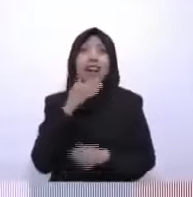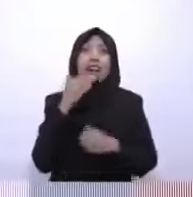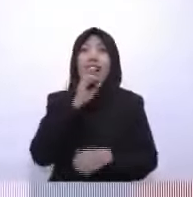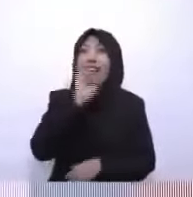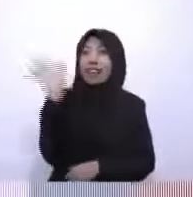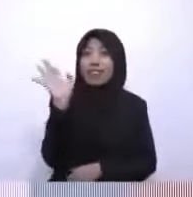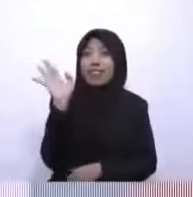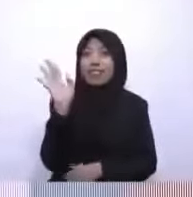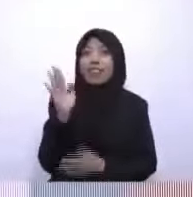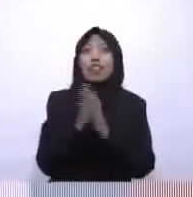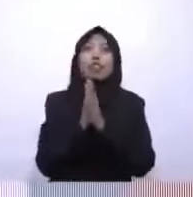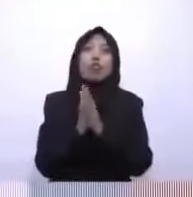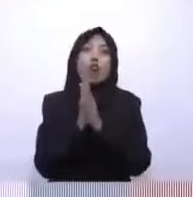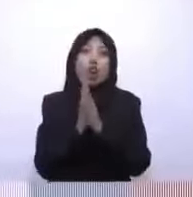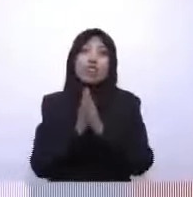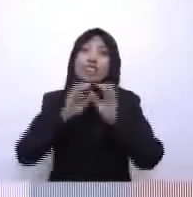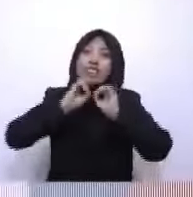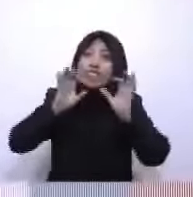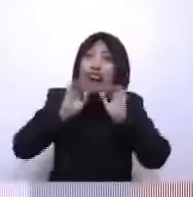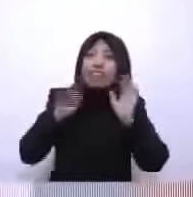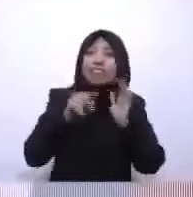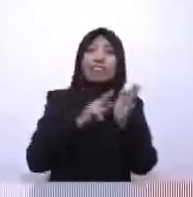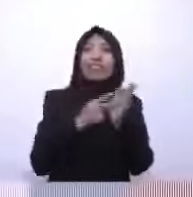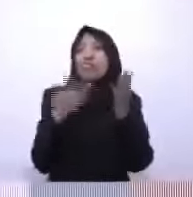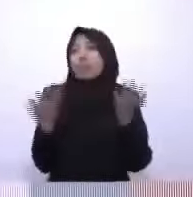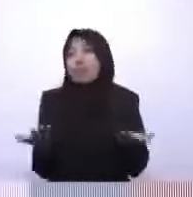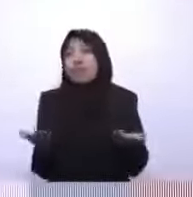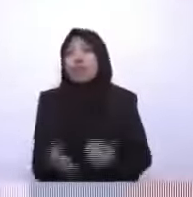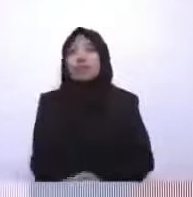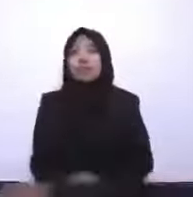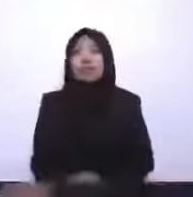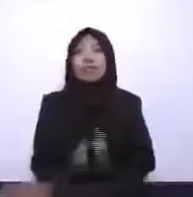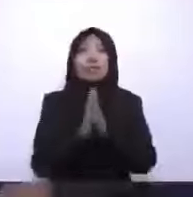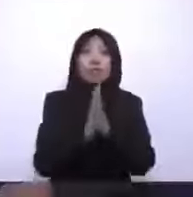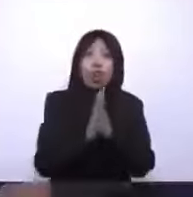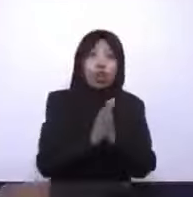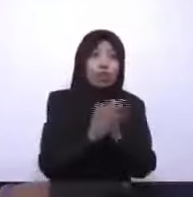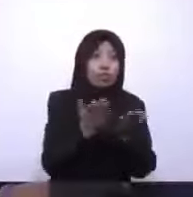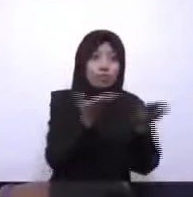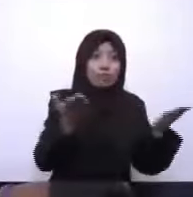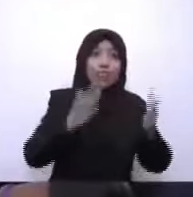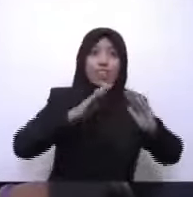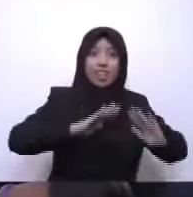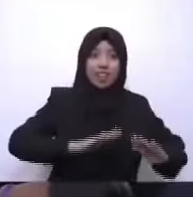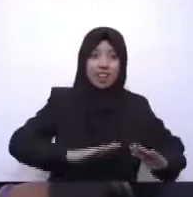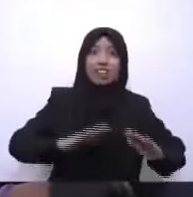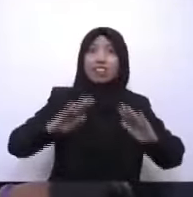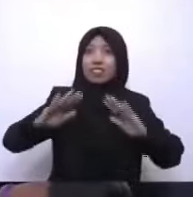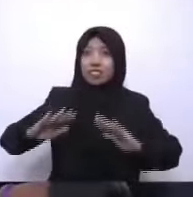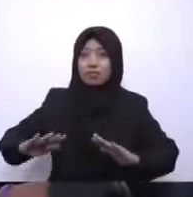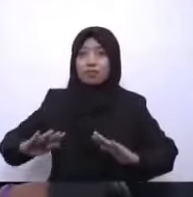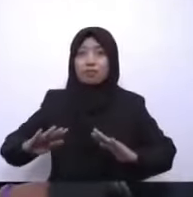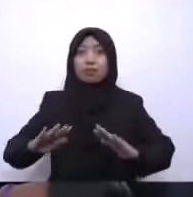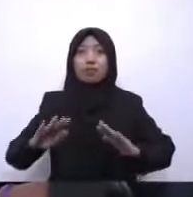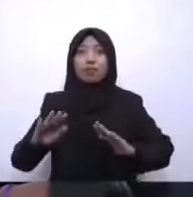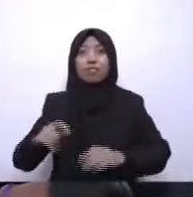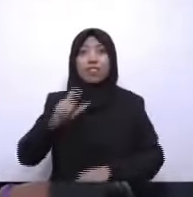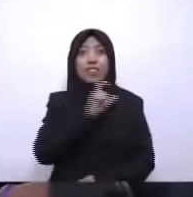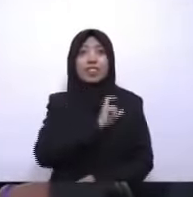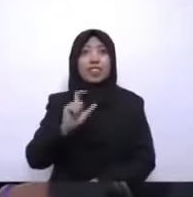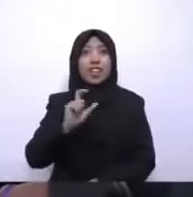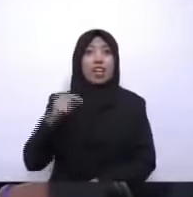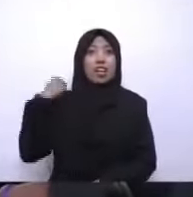untuk disertai dengan penjelasannya. Dan kami juga mohon hadirin untuk tenang, untuk menjaga konsentrasi para calon